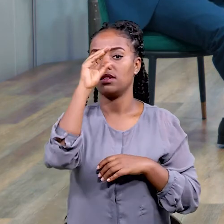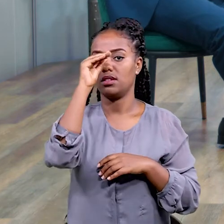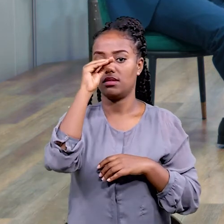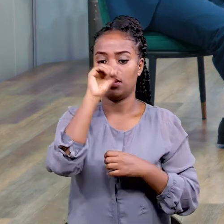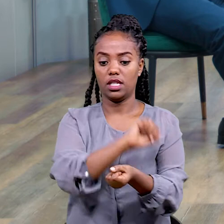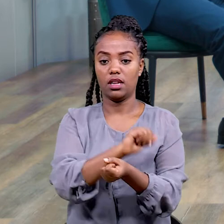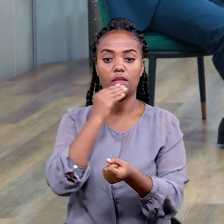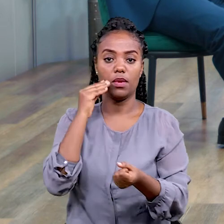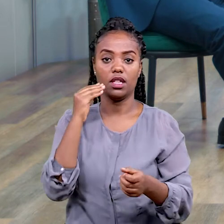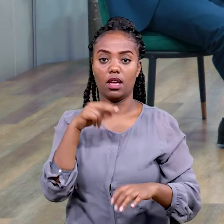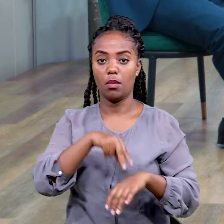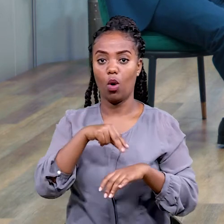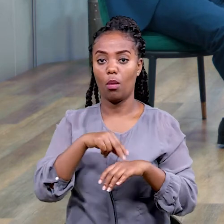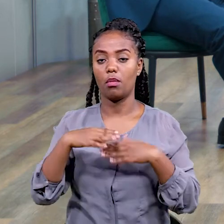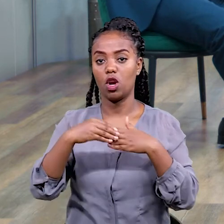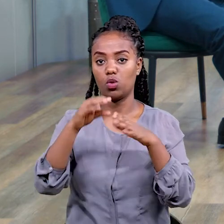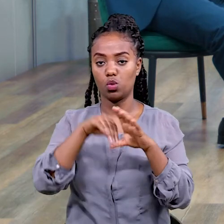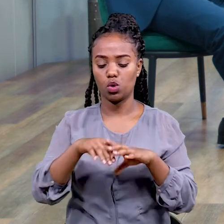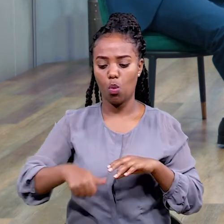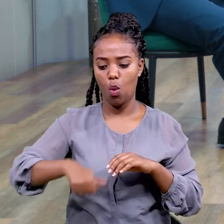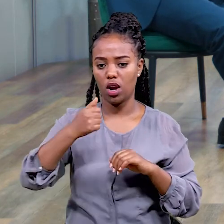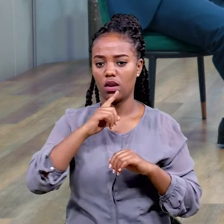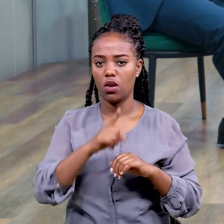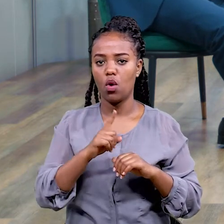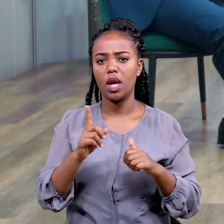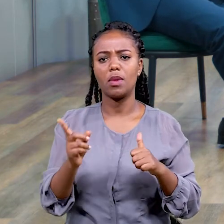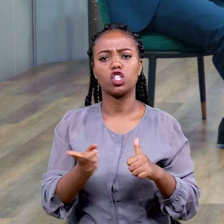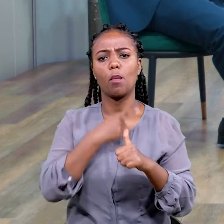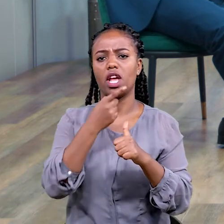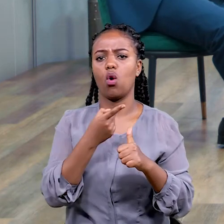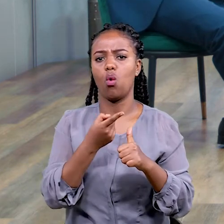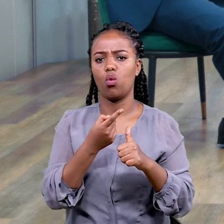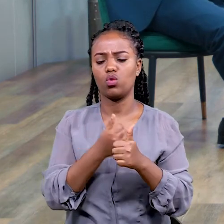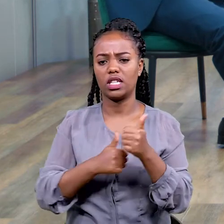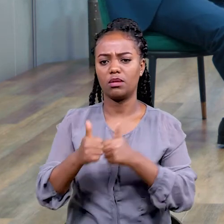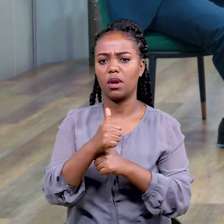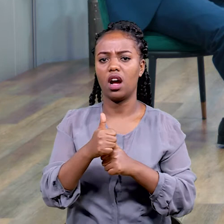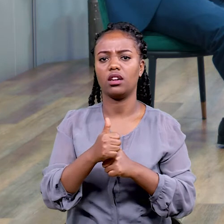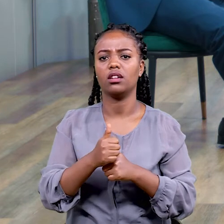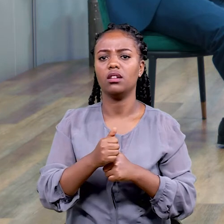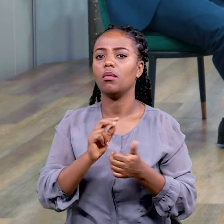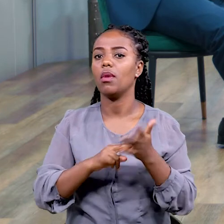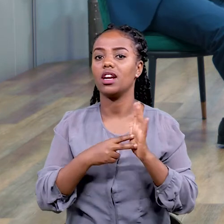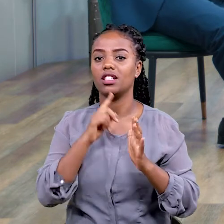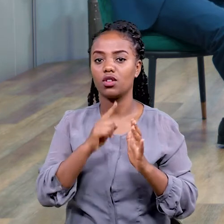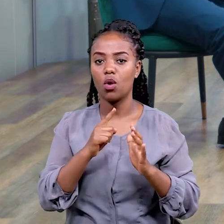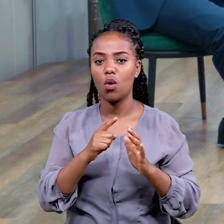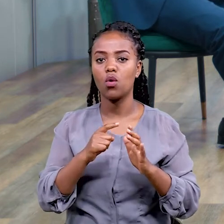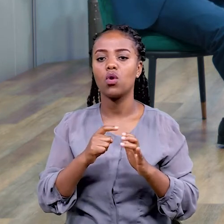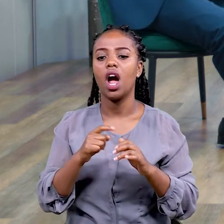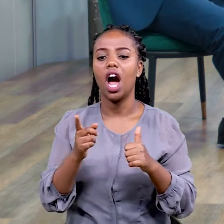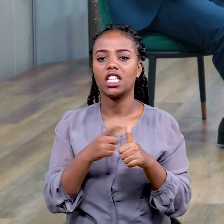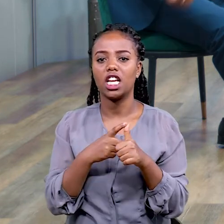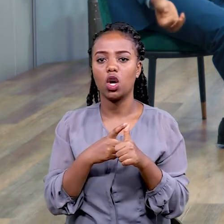ቤት ከሚቋቋምባቸው መርሆች ውስጥ ዋነኛው ነው፣ አንዱ ፒላር ነው። እንደ ባጃጅ ጎማዎች ነው የሚባሉት። አንደኛው